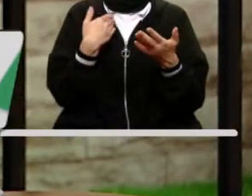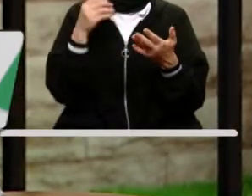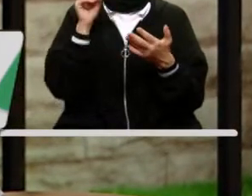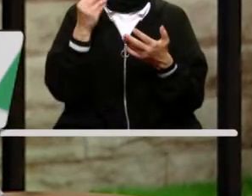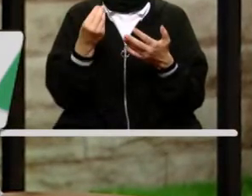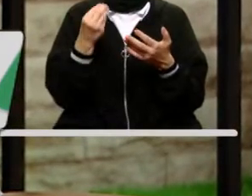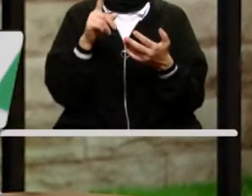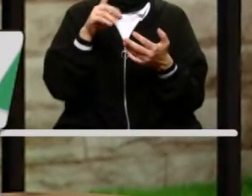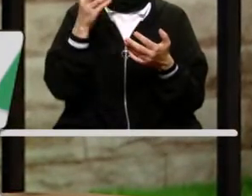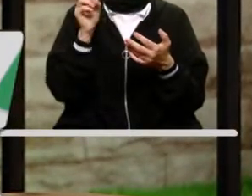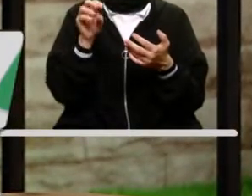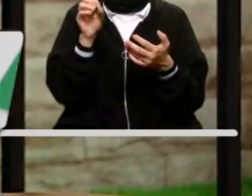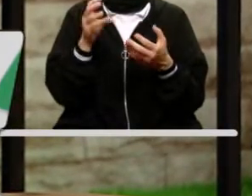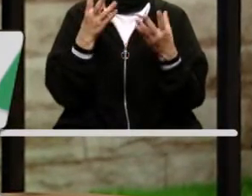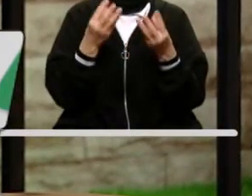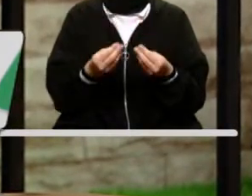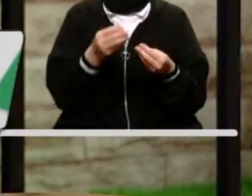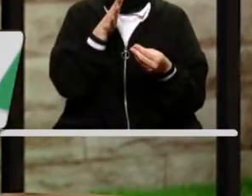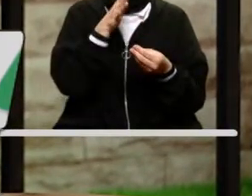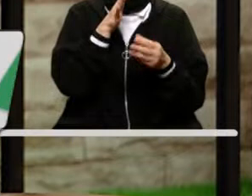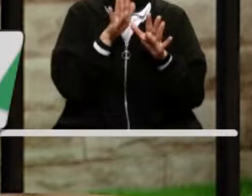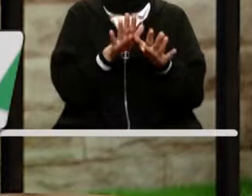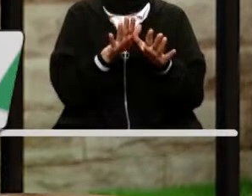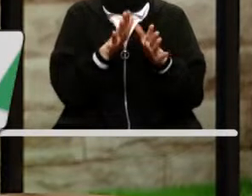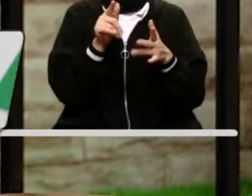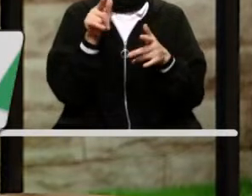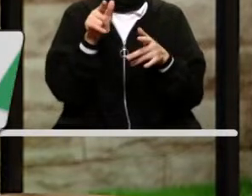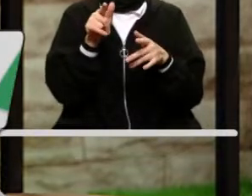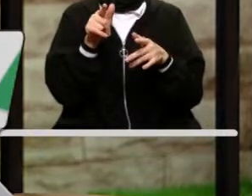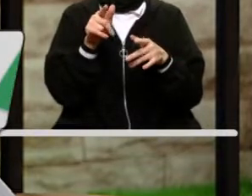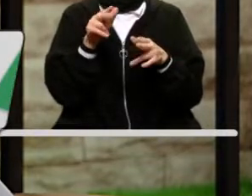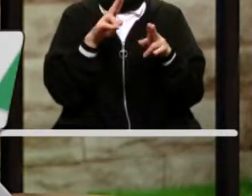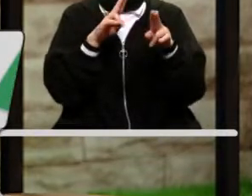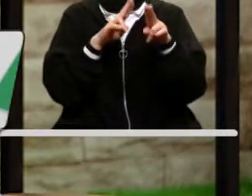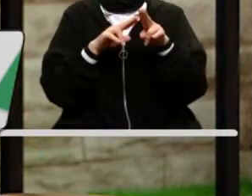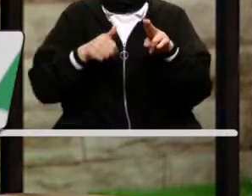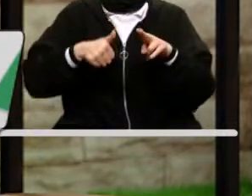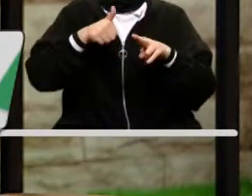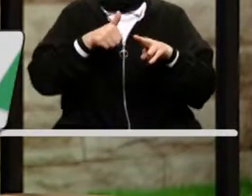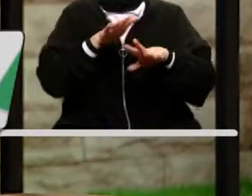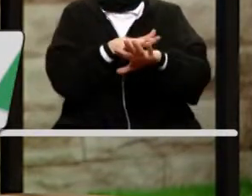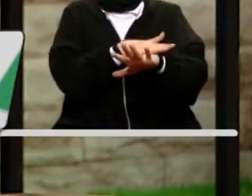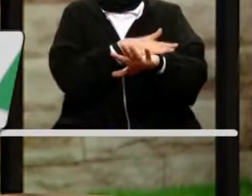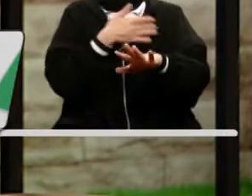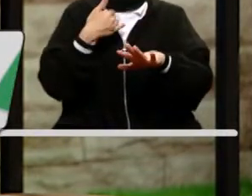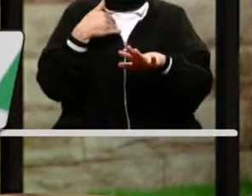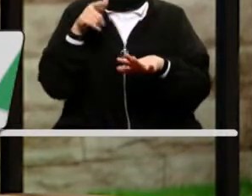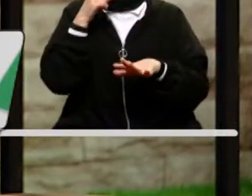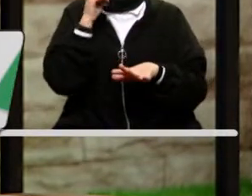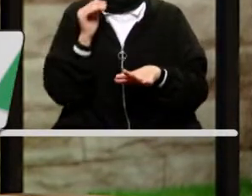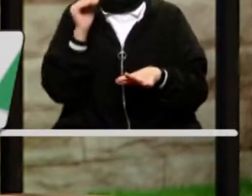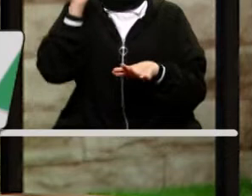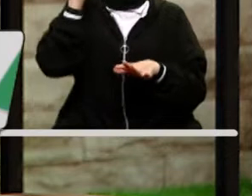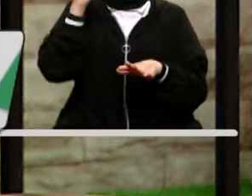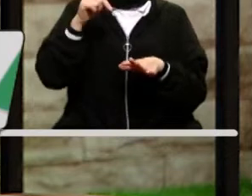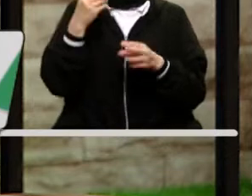kaymakamları, valileri, başbakanları ben yetiştiriyorum çünkü yani. Kesinlikle öyle hocam. Yani ben bundan dolayı yaptığım işte. Ama yaparken işinizin en iyi